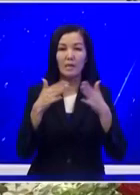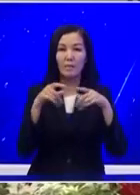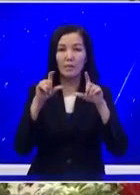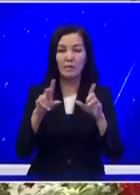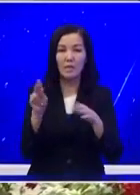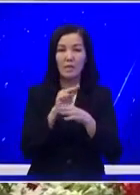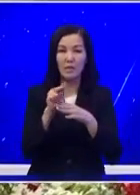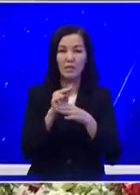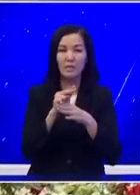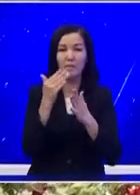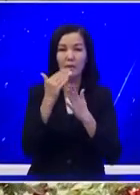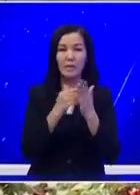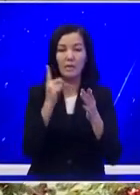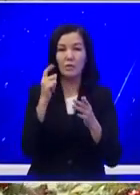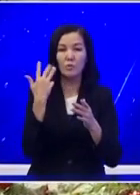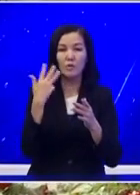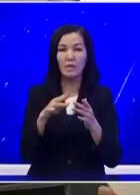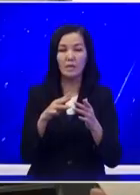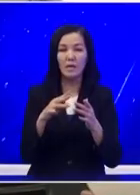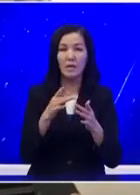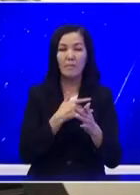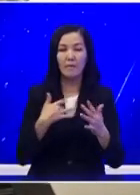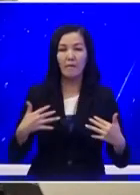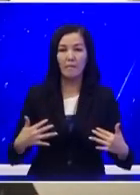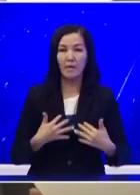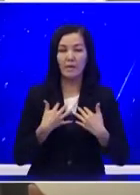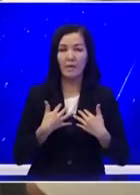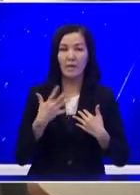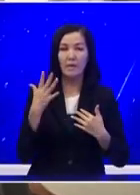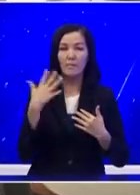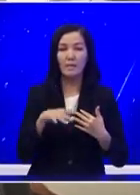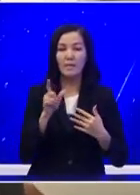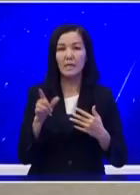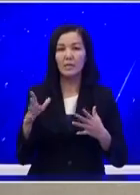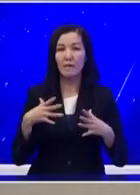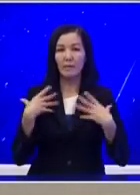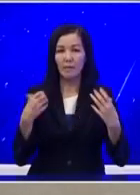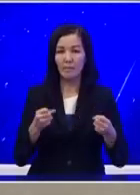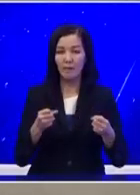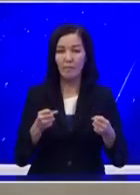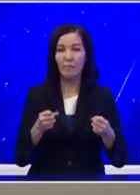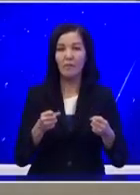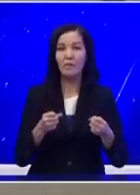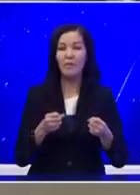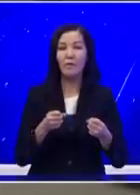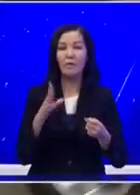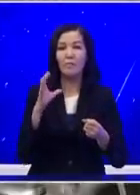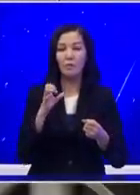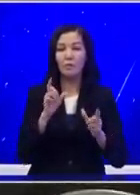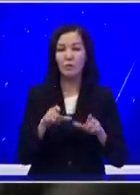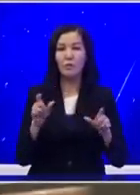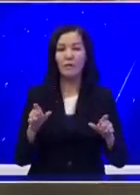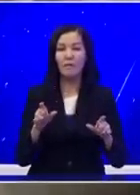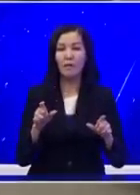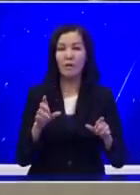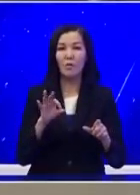стационаре. Порядка у 130 из них выявлена пневмония. Здоровье 50 человек идет на поправку. Кроме того, около 500 пациентов с